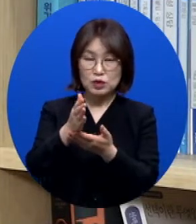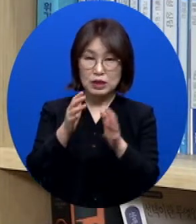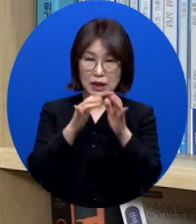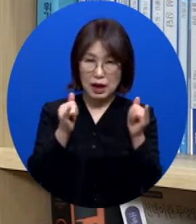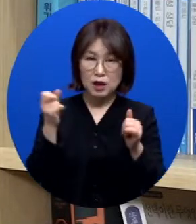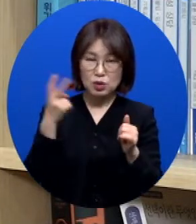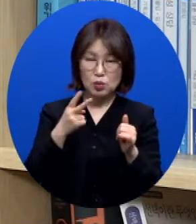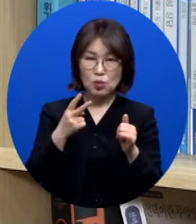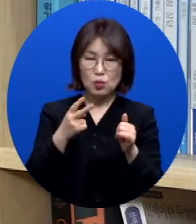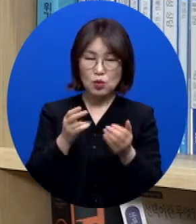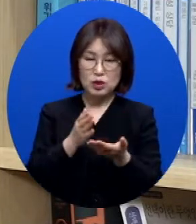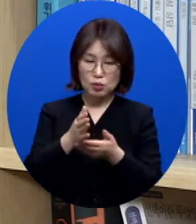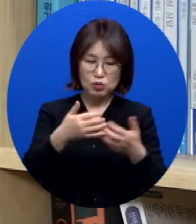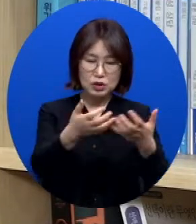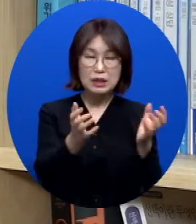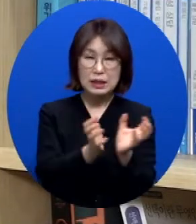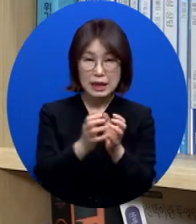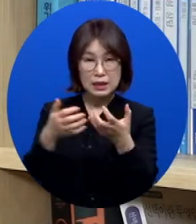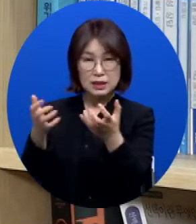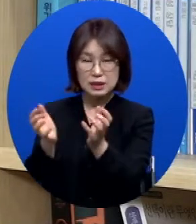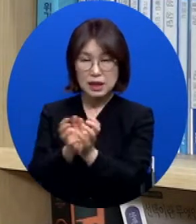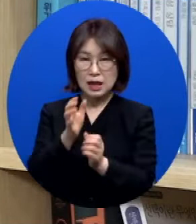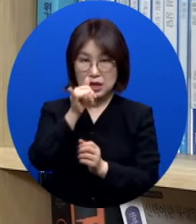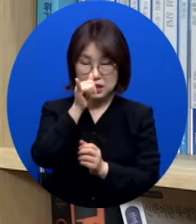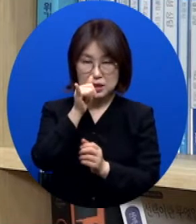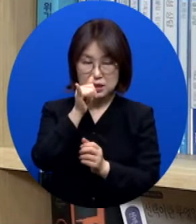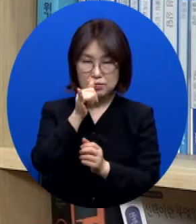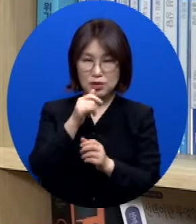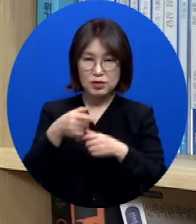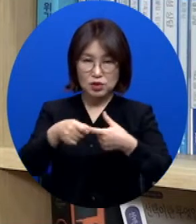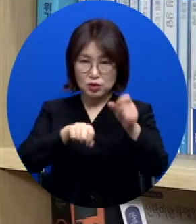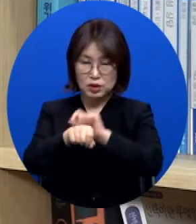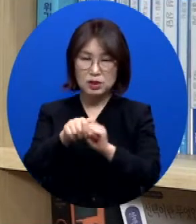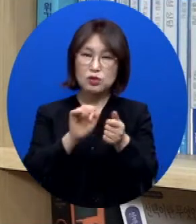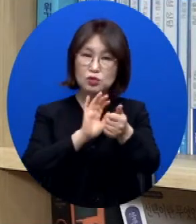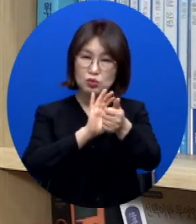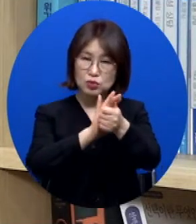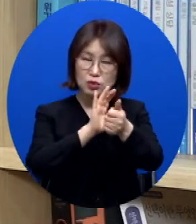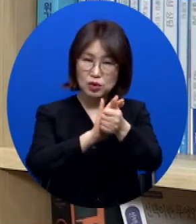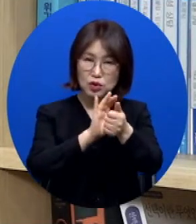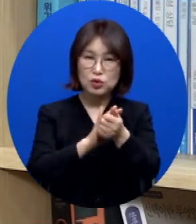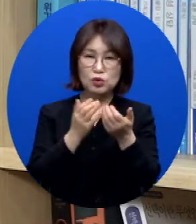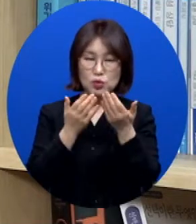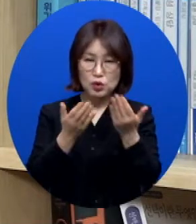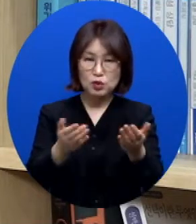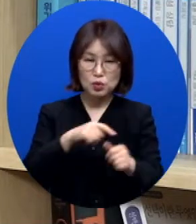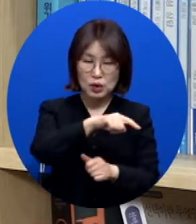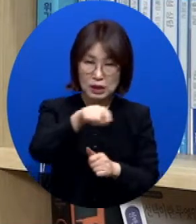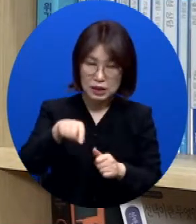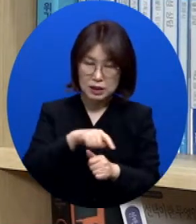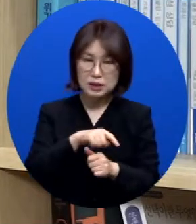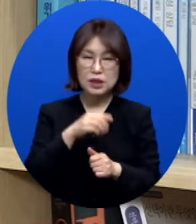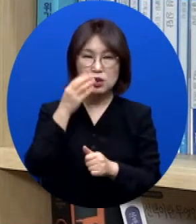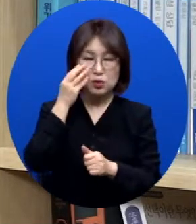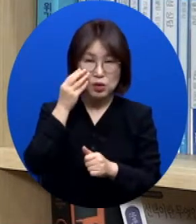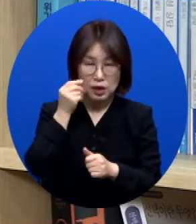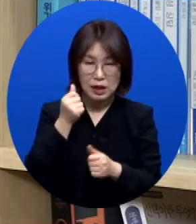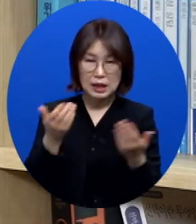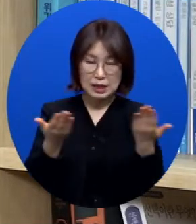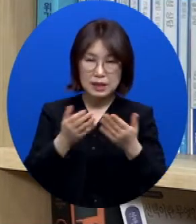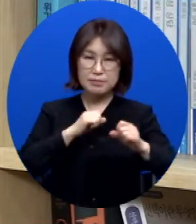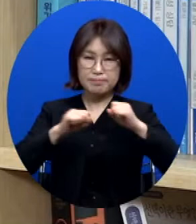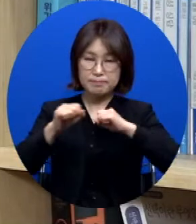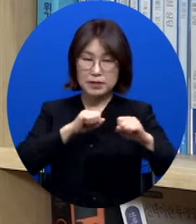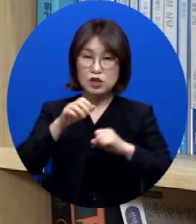그 일을 하고 있는 그런 단체들을 적극적으로 후원을 하고 그들이 원활하고 효과적으로